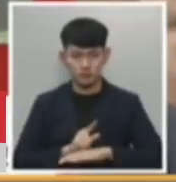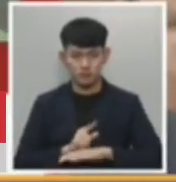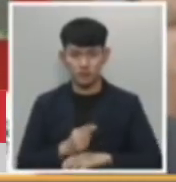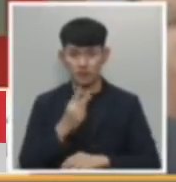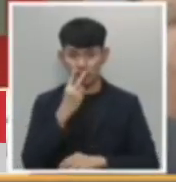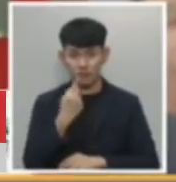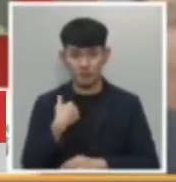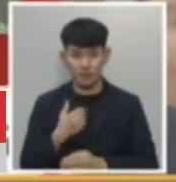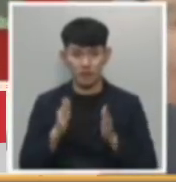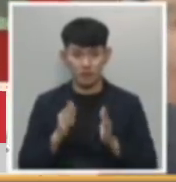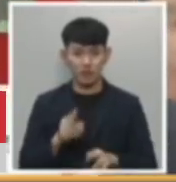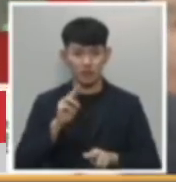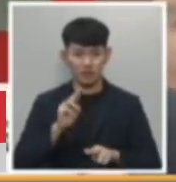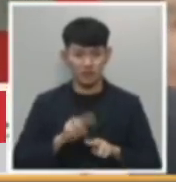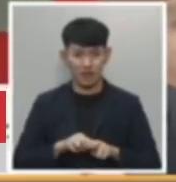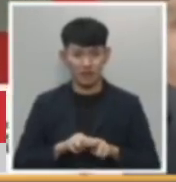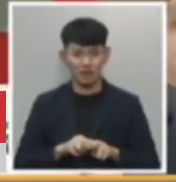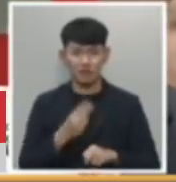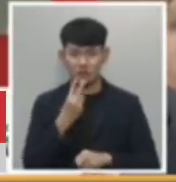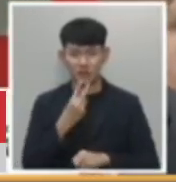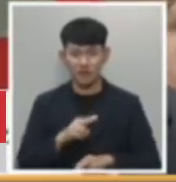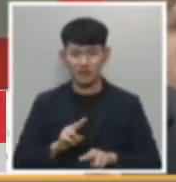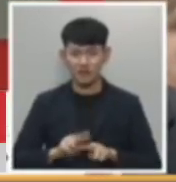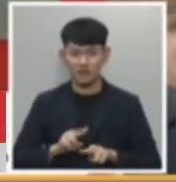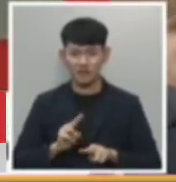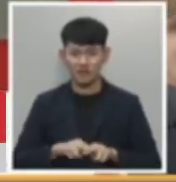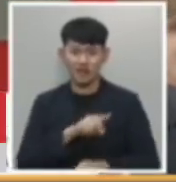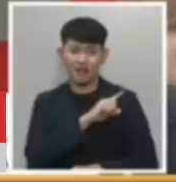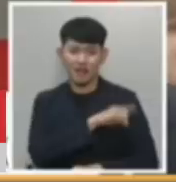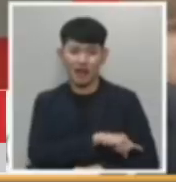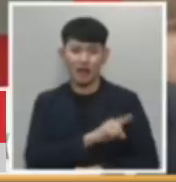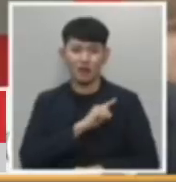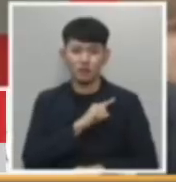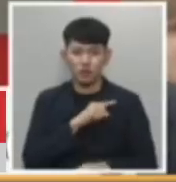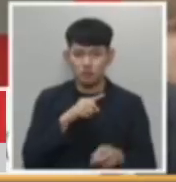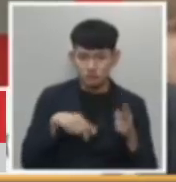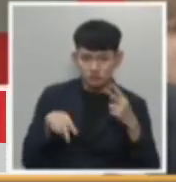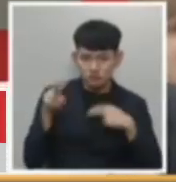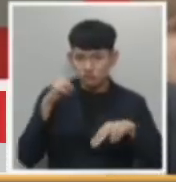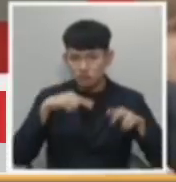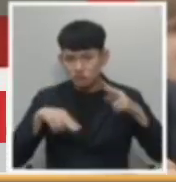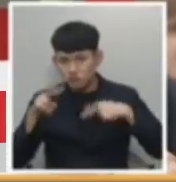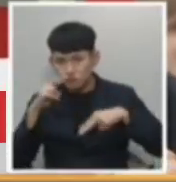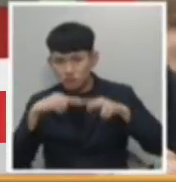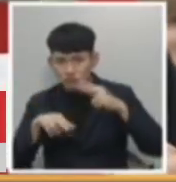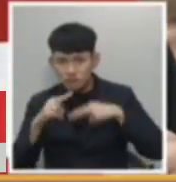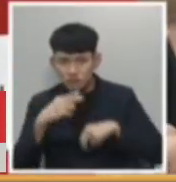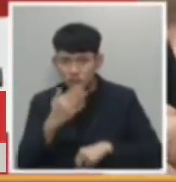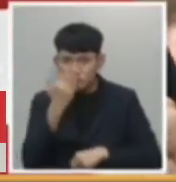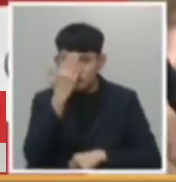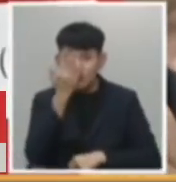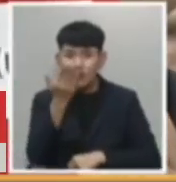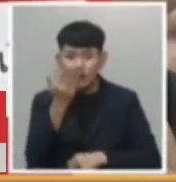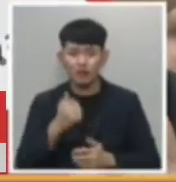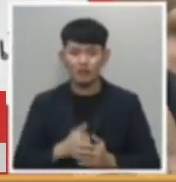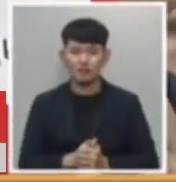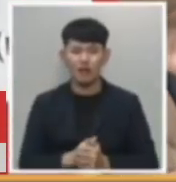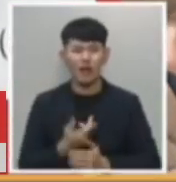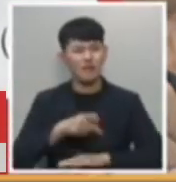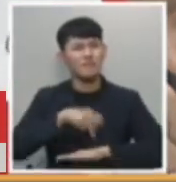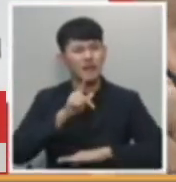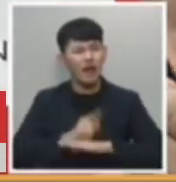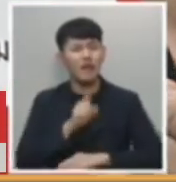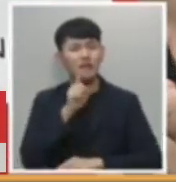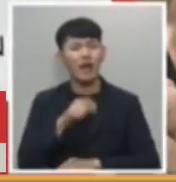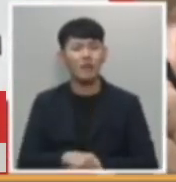นี่ยนั่งอยู่ที่เก้าอี้พลาสติกสีขาวเนี่ยคนนี้เป็นคนคอยดูต้นทางครับท่านประธานครับแล้วก็ท่านประธานครับถามว่า